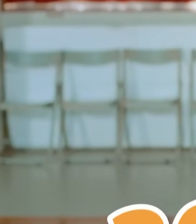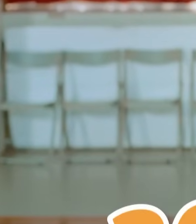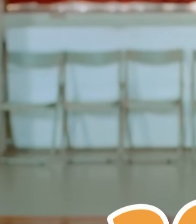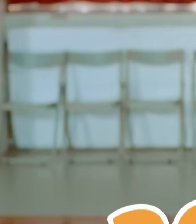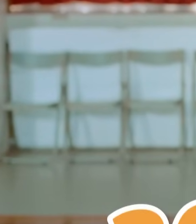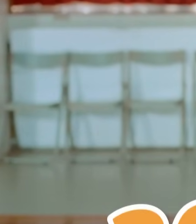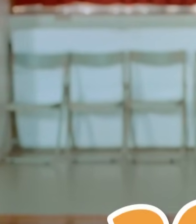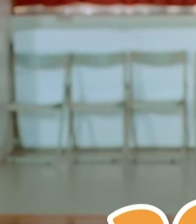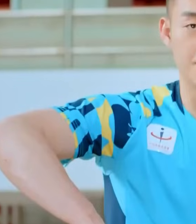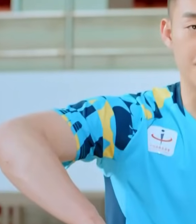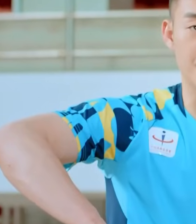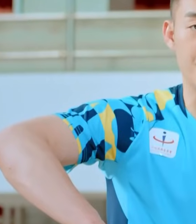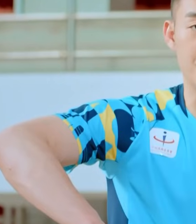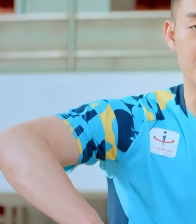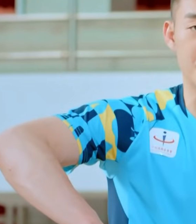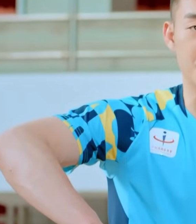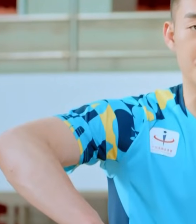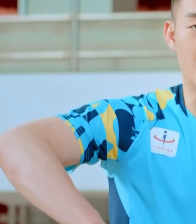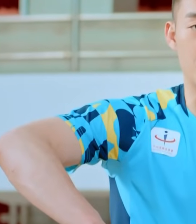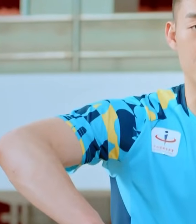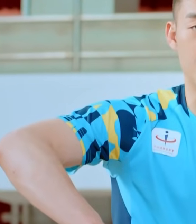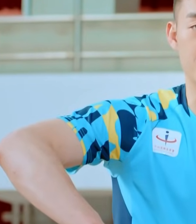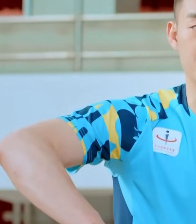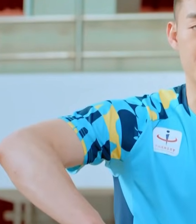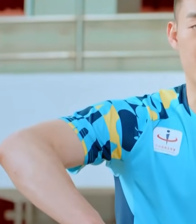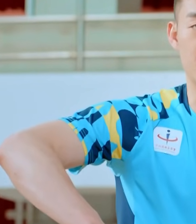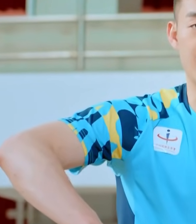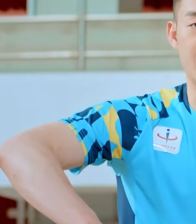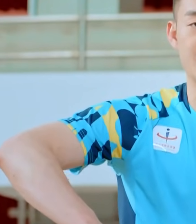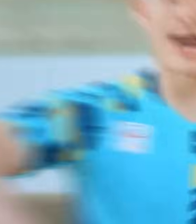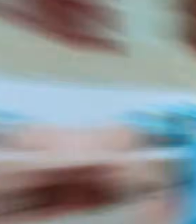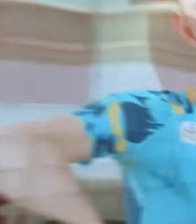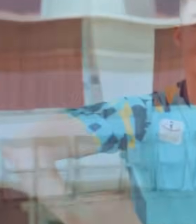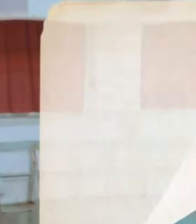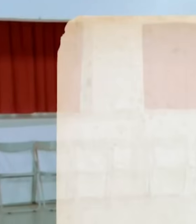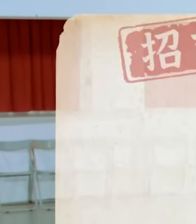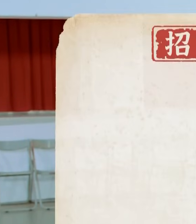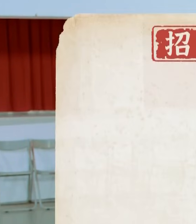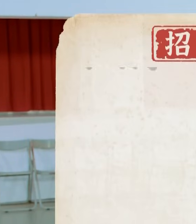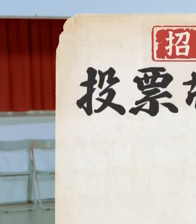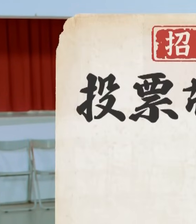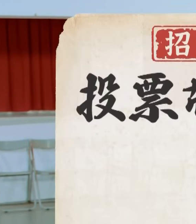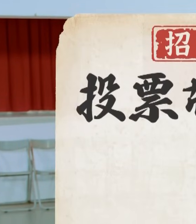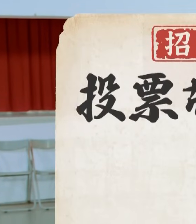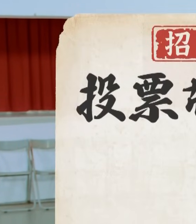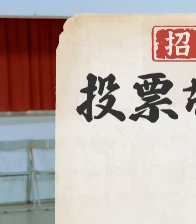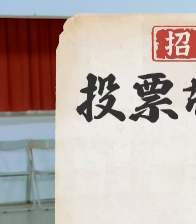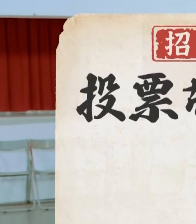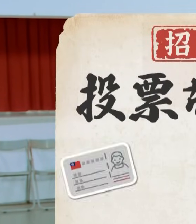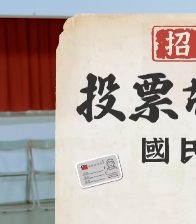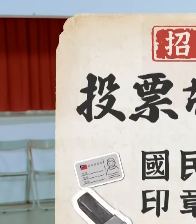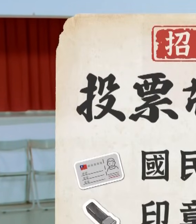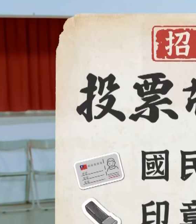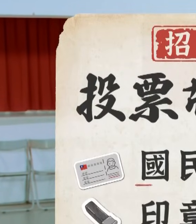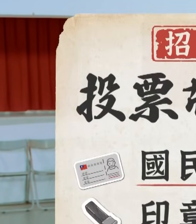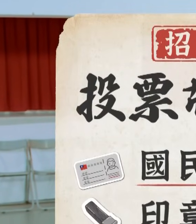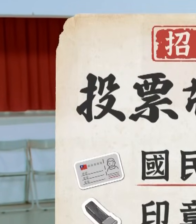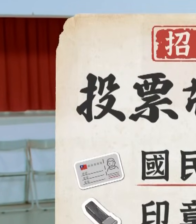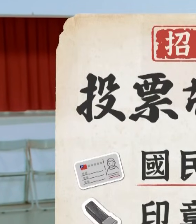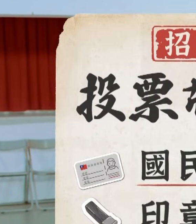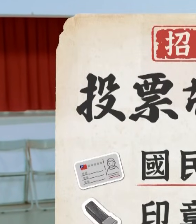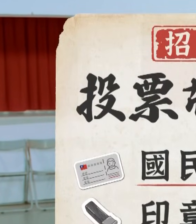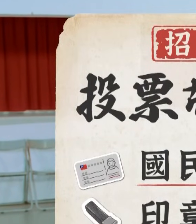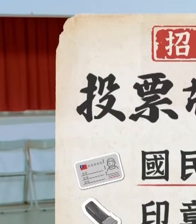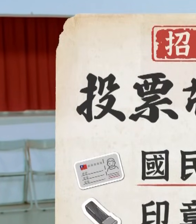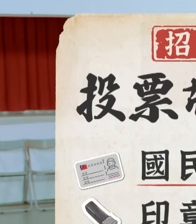20岁的选手们准备好了吗？ 得分秘技，让我们传授几招给大家。 招式一，投票带三宝，国民